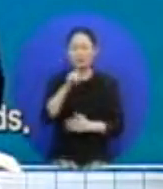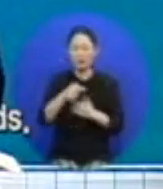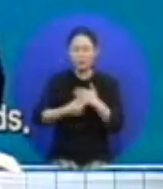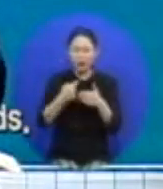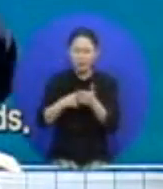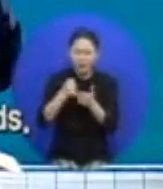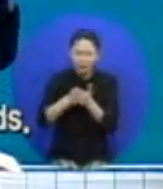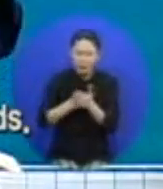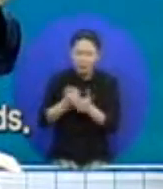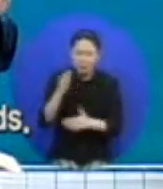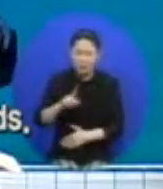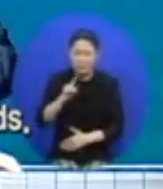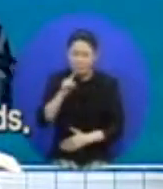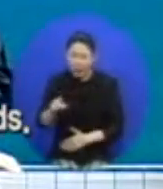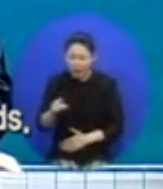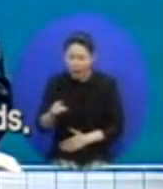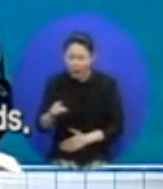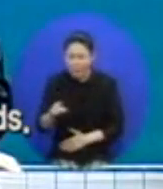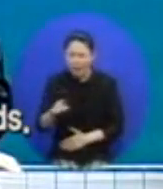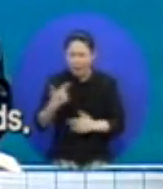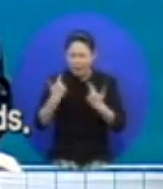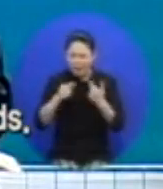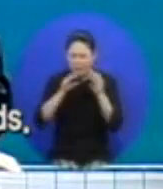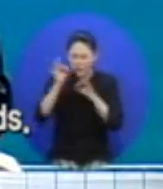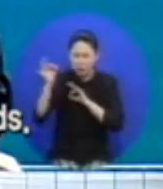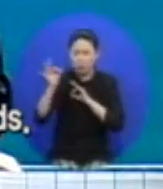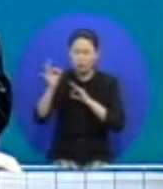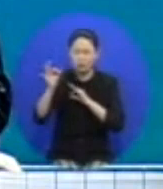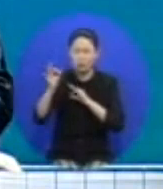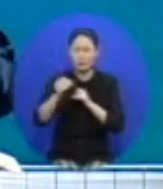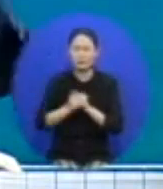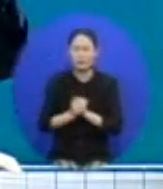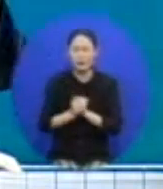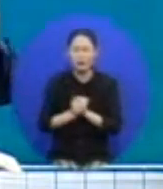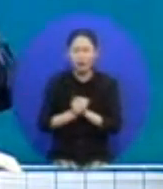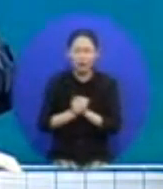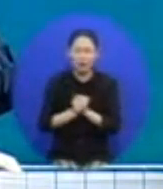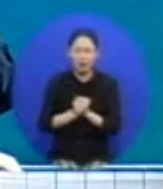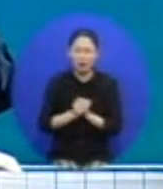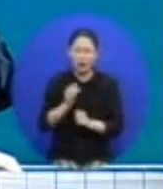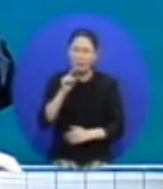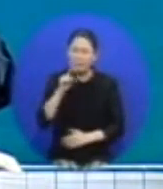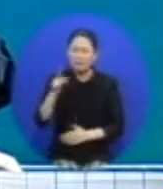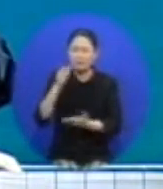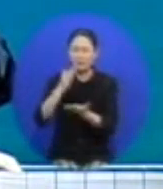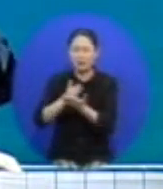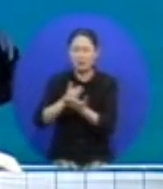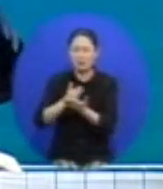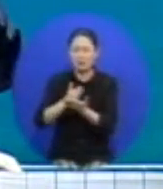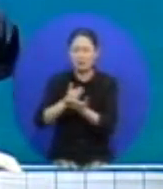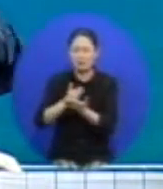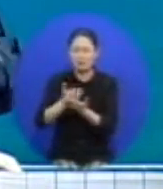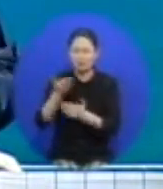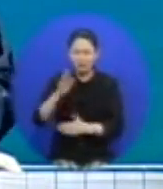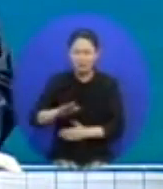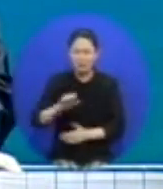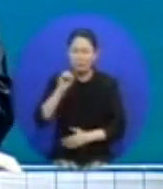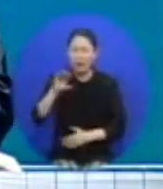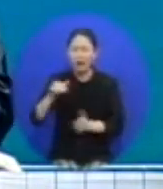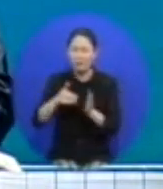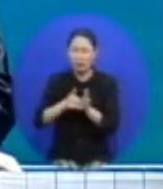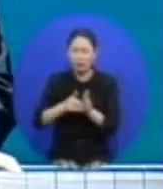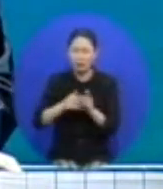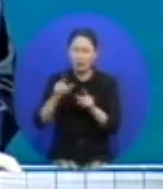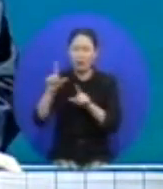안타깝지만 말을 하고 보니까 항상 실수가 많았어요 안 해야 될 말을 하고 또 표현이 적절치 않다